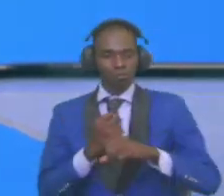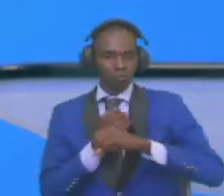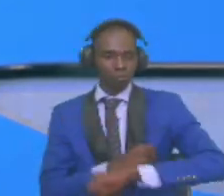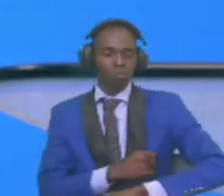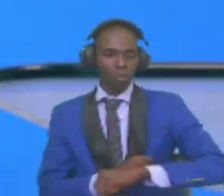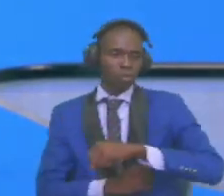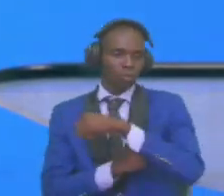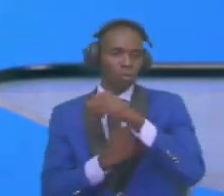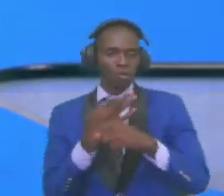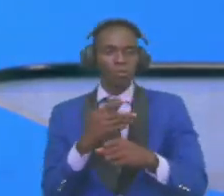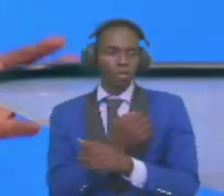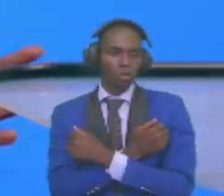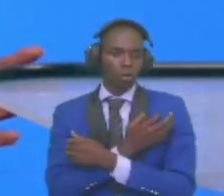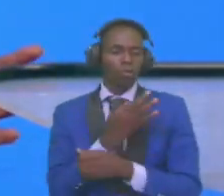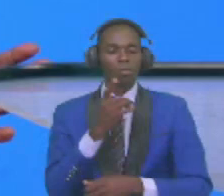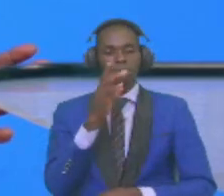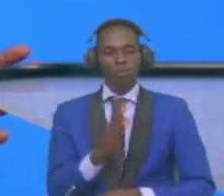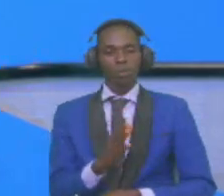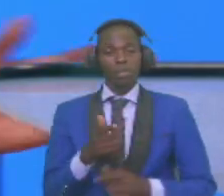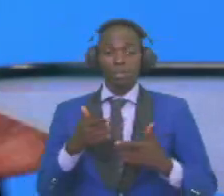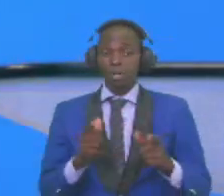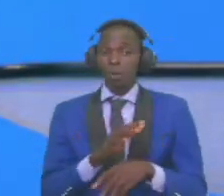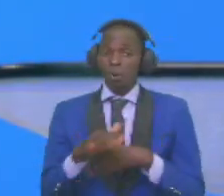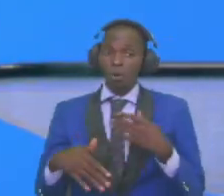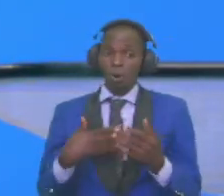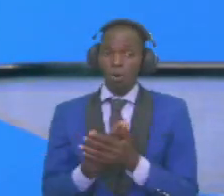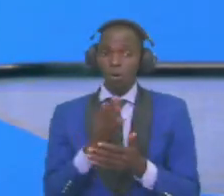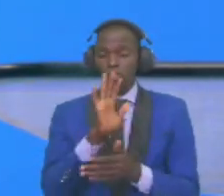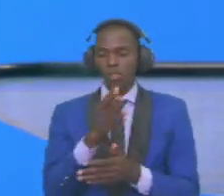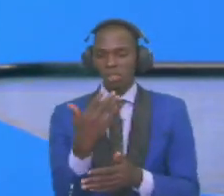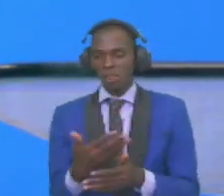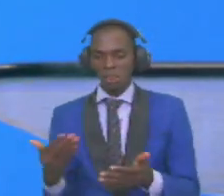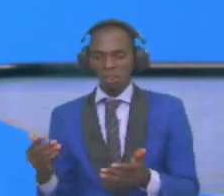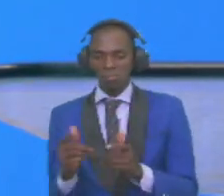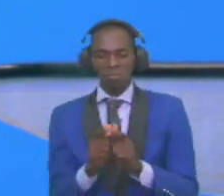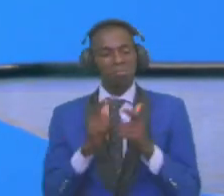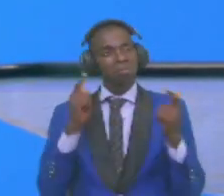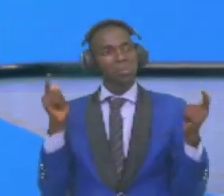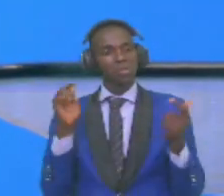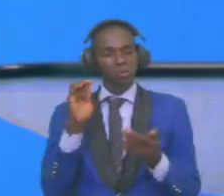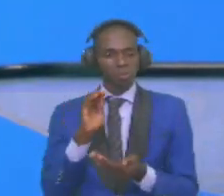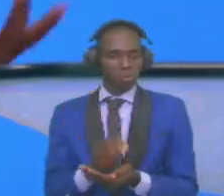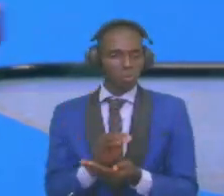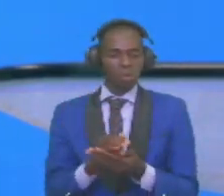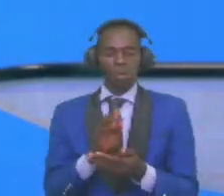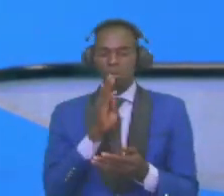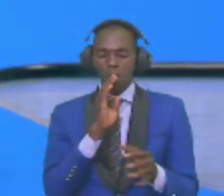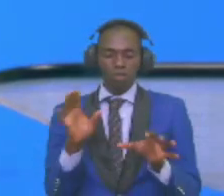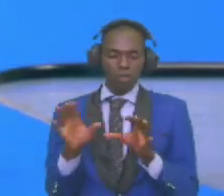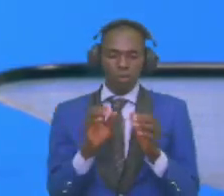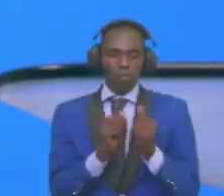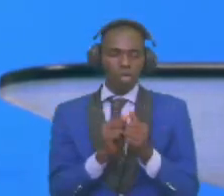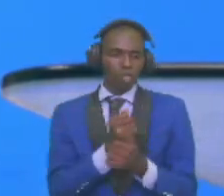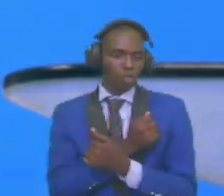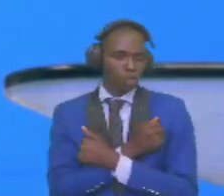dit que tout serait tu fais vous faites moindre au grade se fasse avec